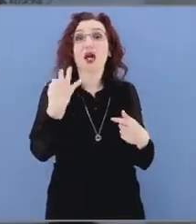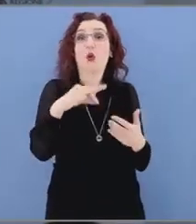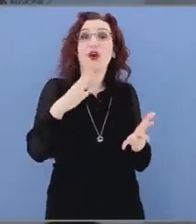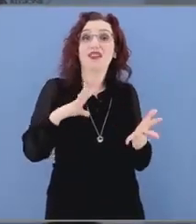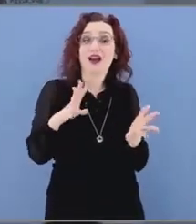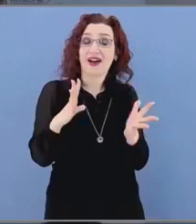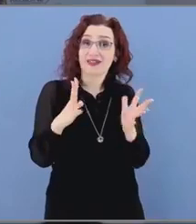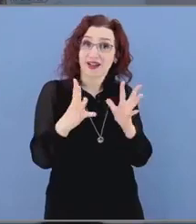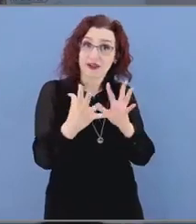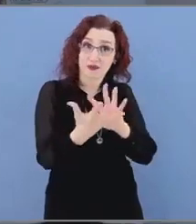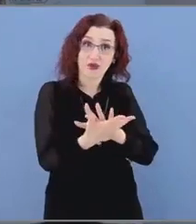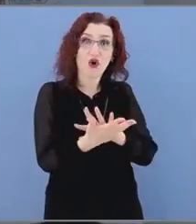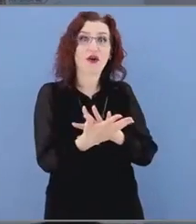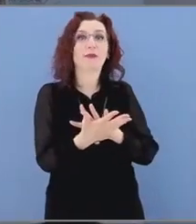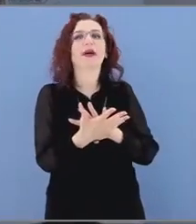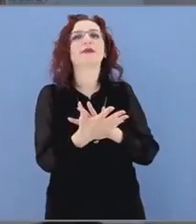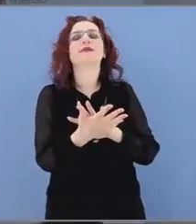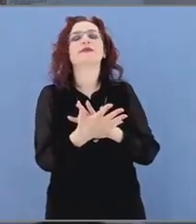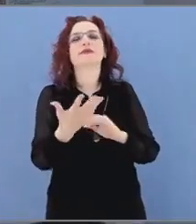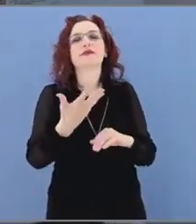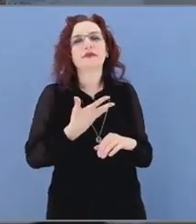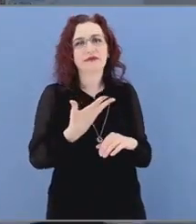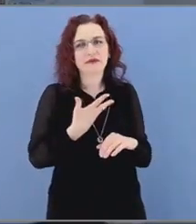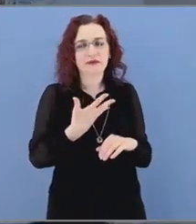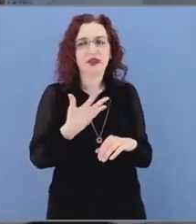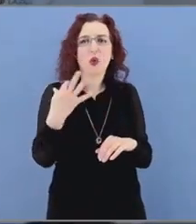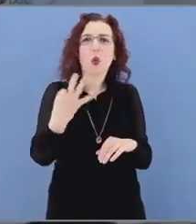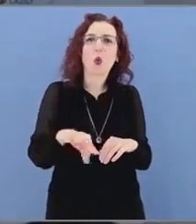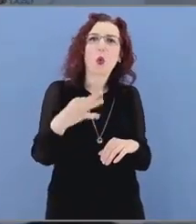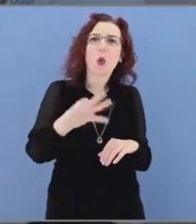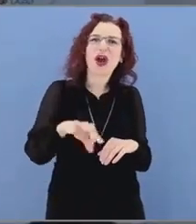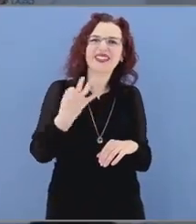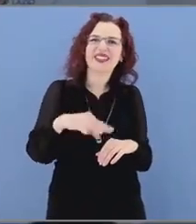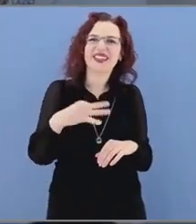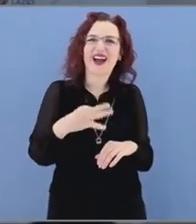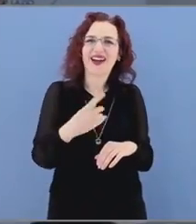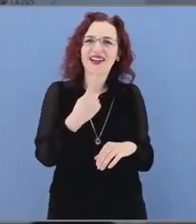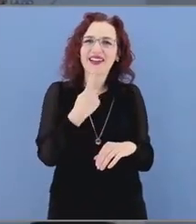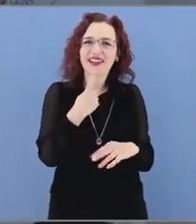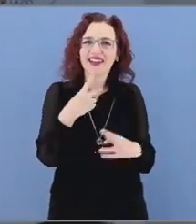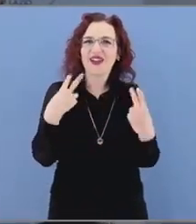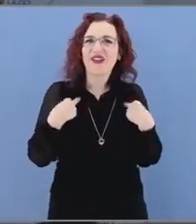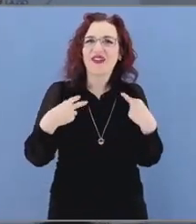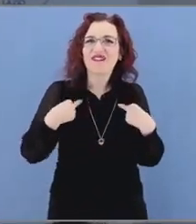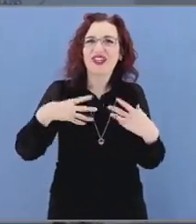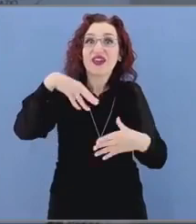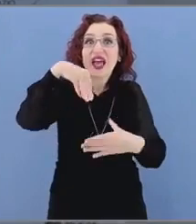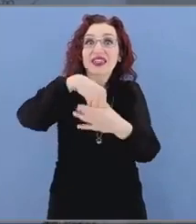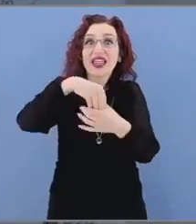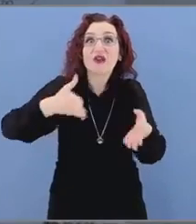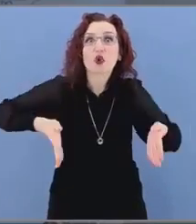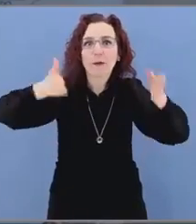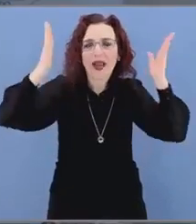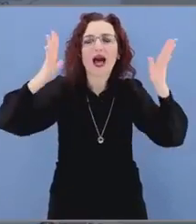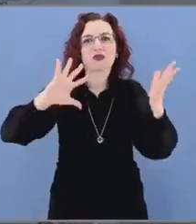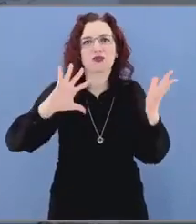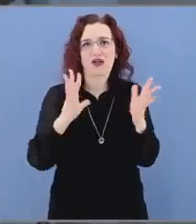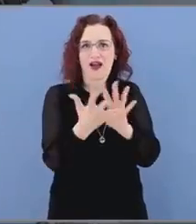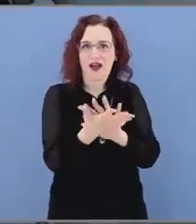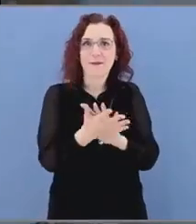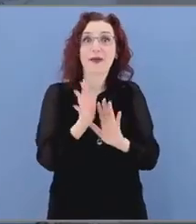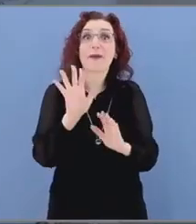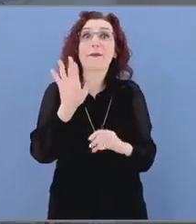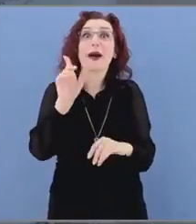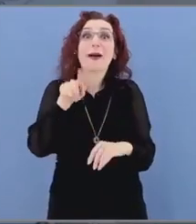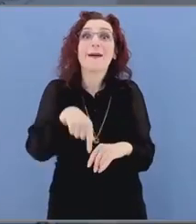Si cambierà la qualità di chi vive dentro il palazzo, ma cambierà anche la